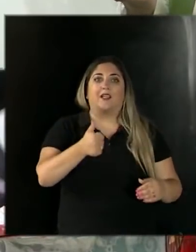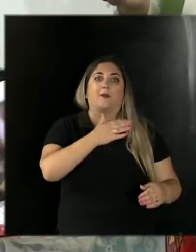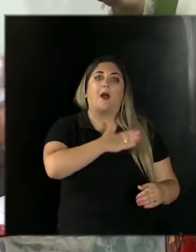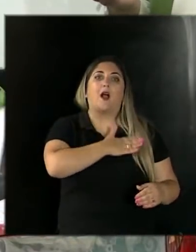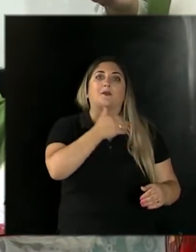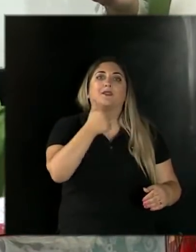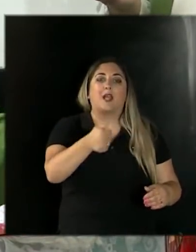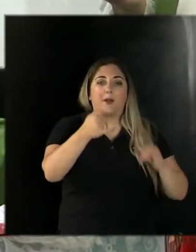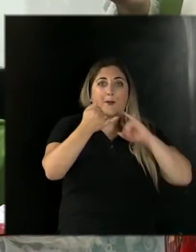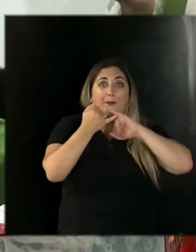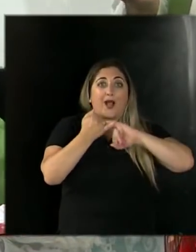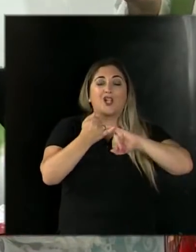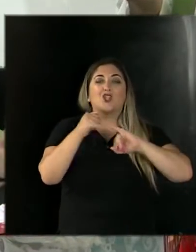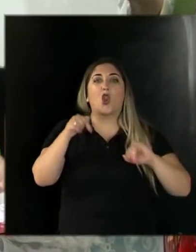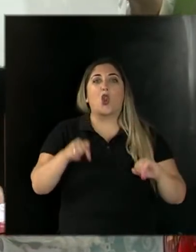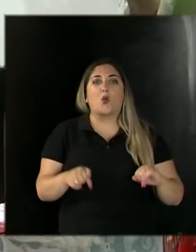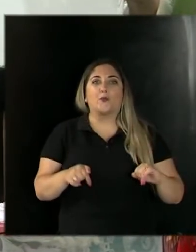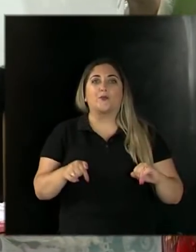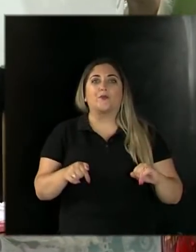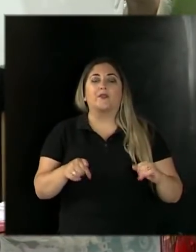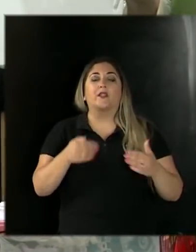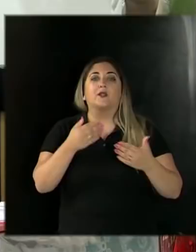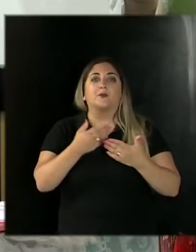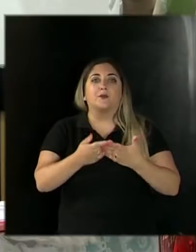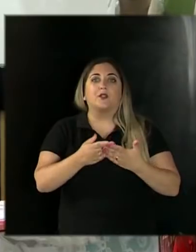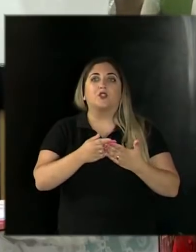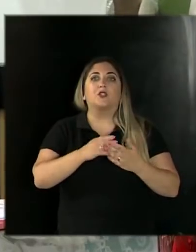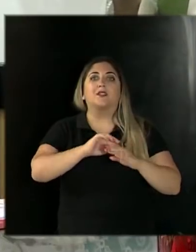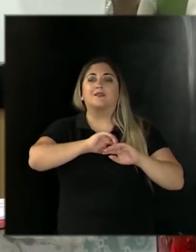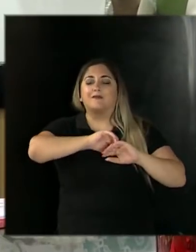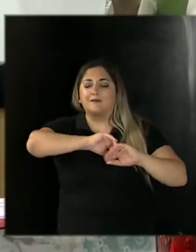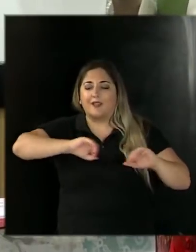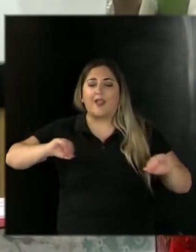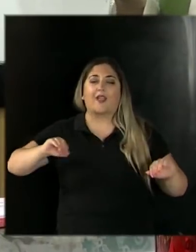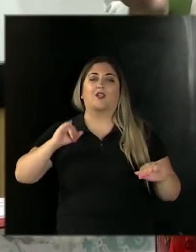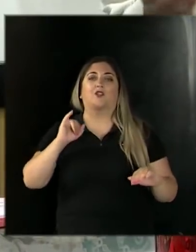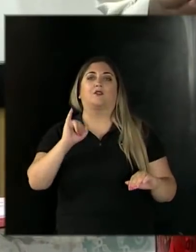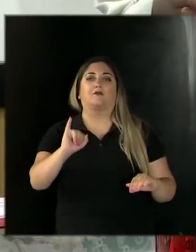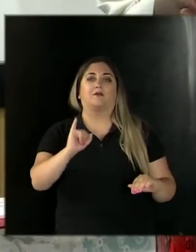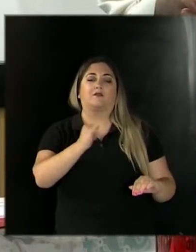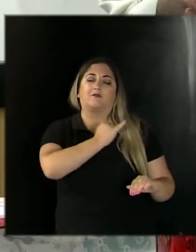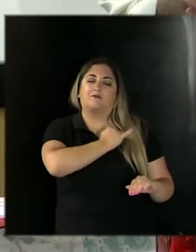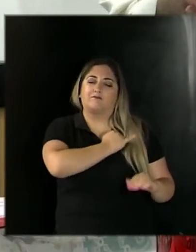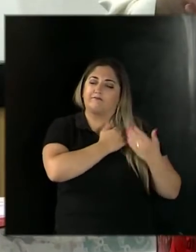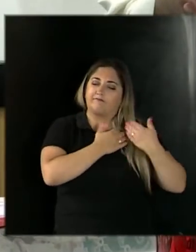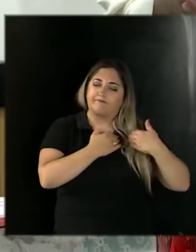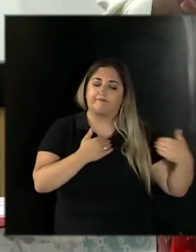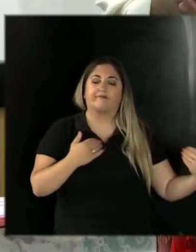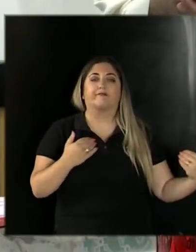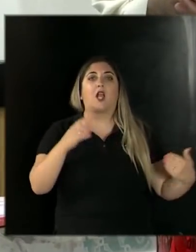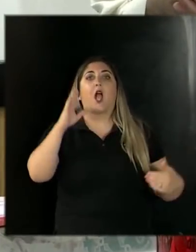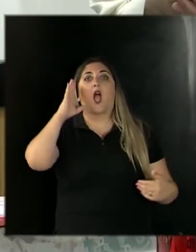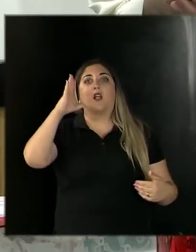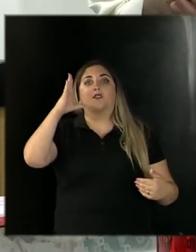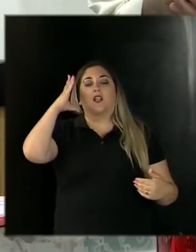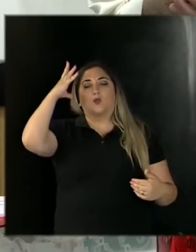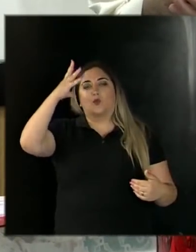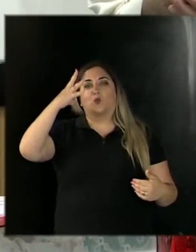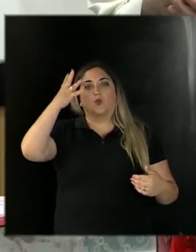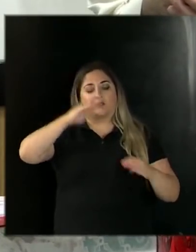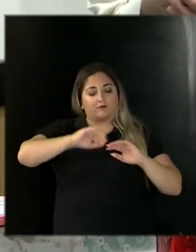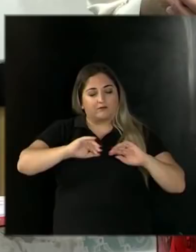tiegħek il-paċi fi żmienna biex inkunu ħielsa dejjem mid-dnub u mħarsa minn kull